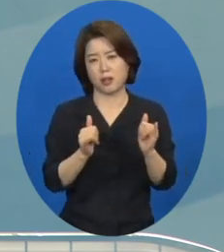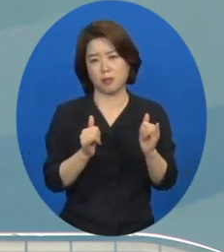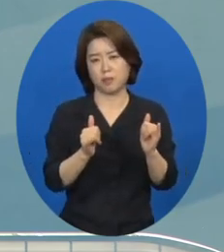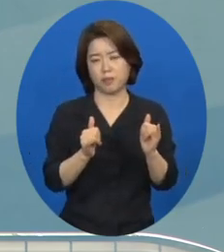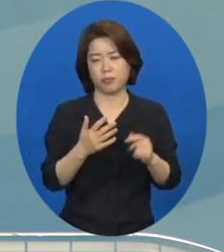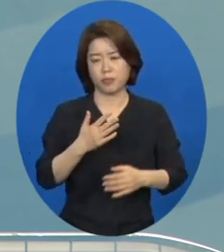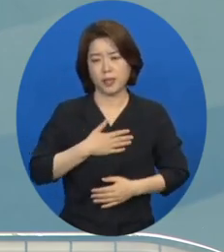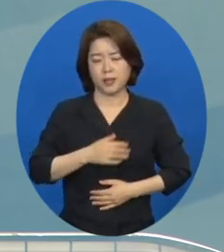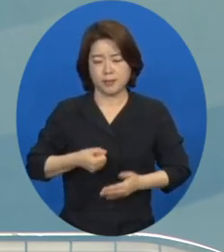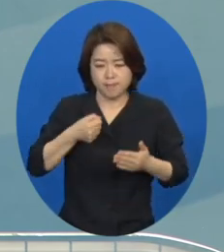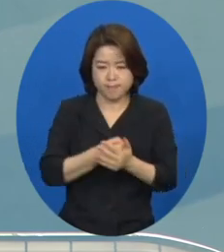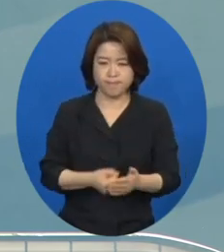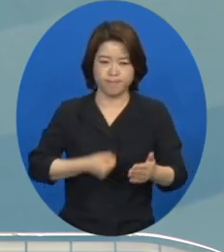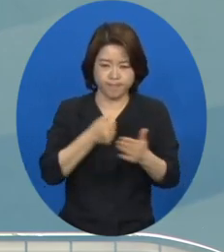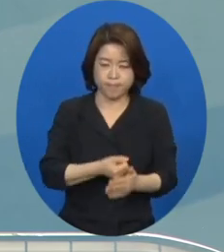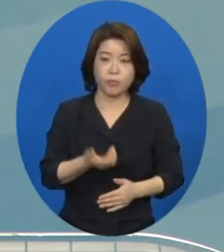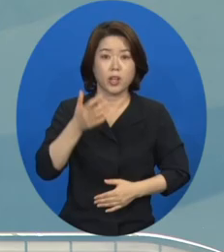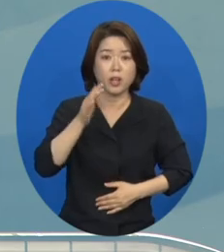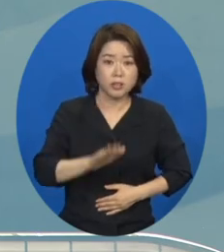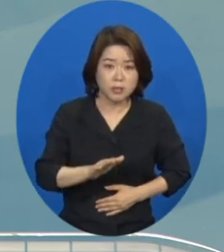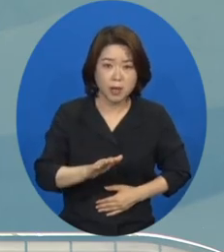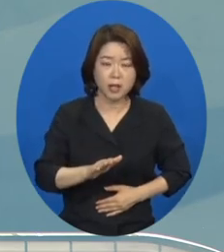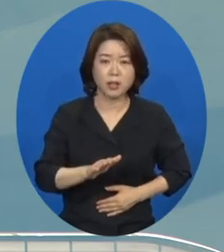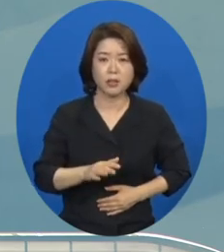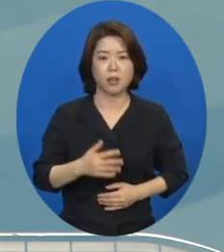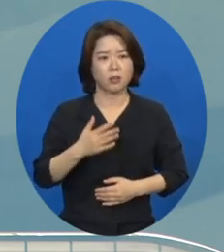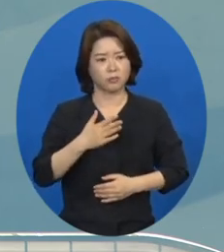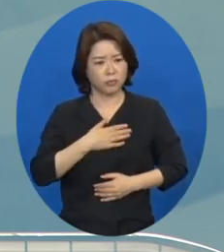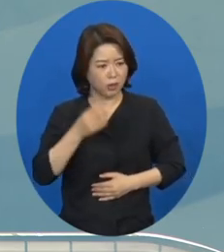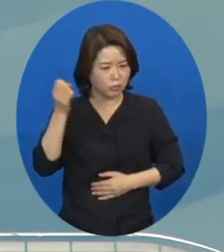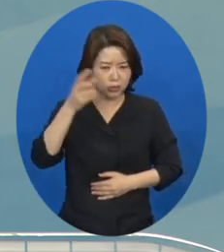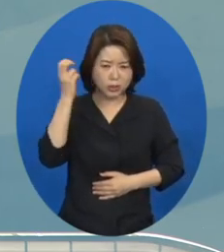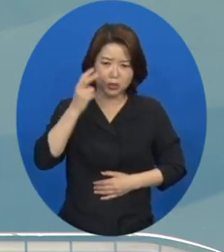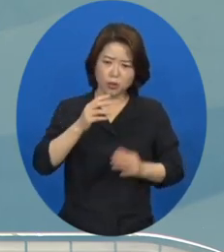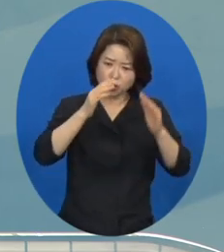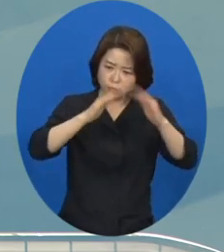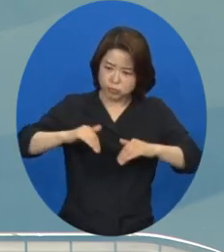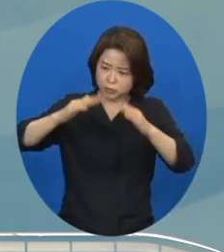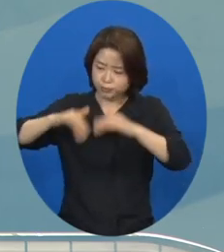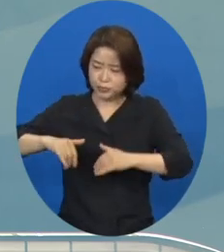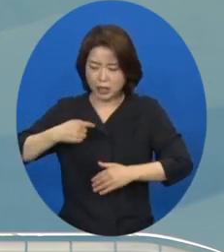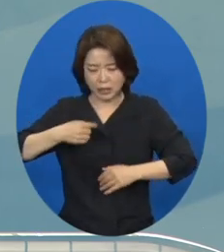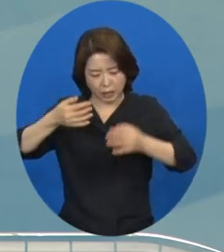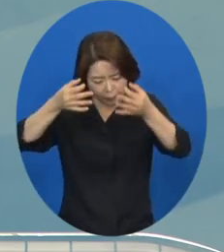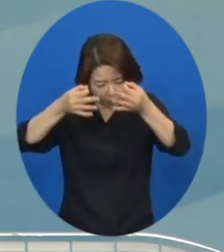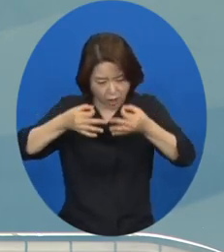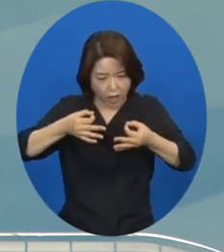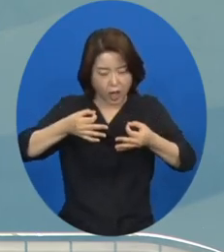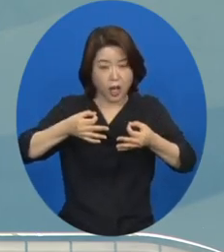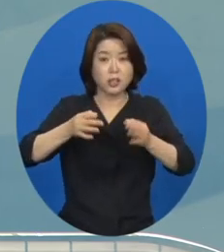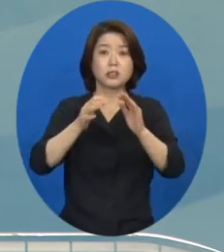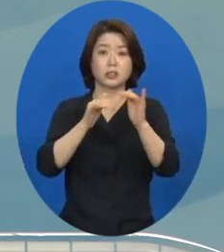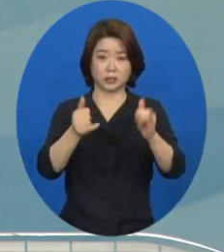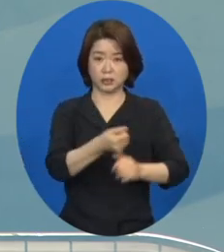그렇게 결심하고 결단했는데도 나는 왜 자꾸 이렇게 무너질까 그러신 분들,